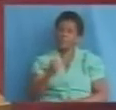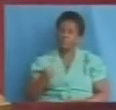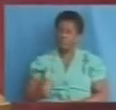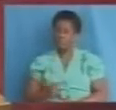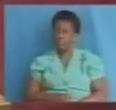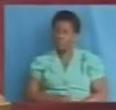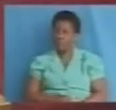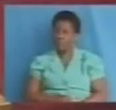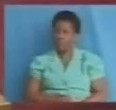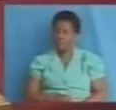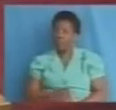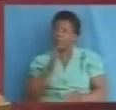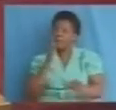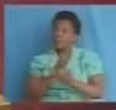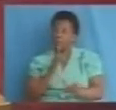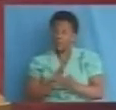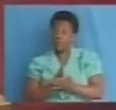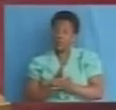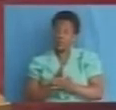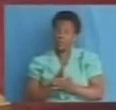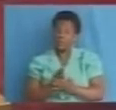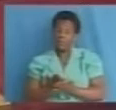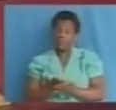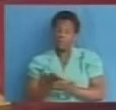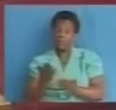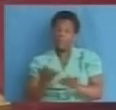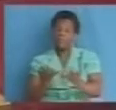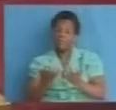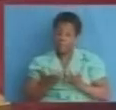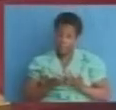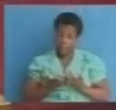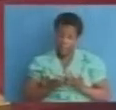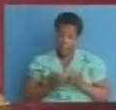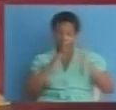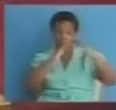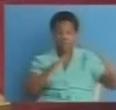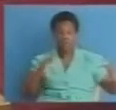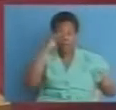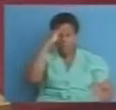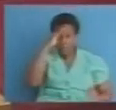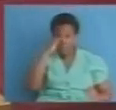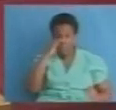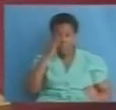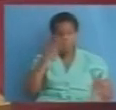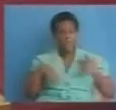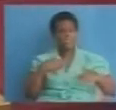mahito Ya nyumbani ni makwa ambo uwe wa serik kuzan kuf Vanish